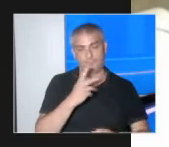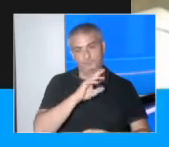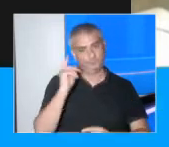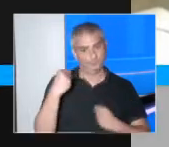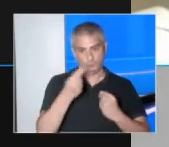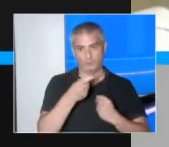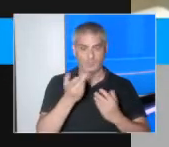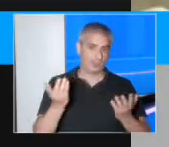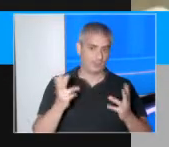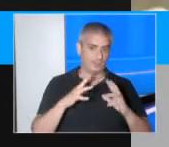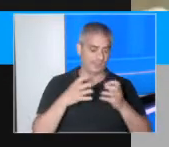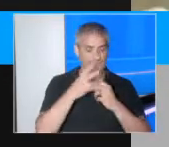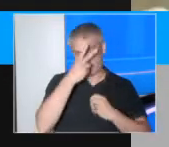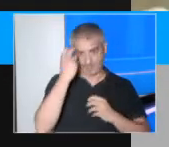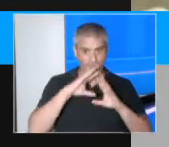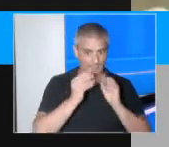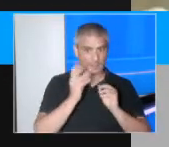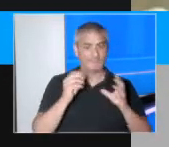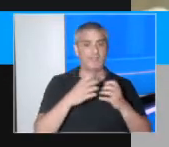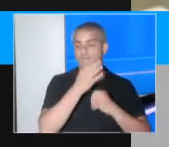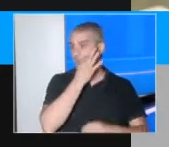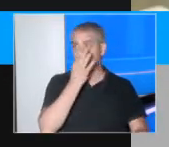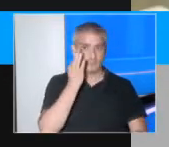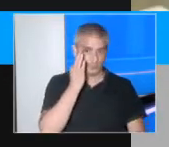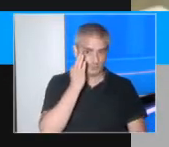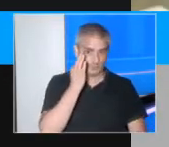שרוחש לו החברה הערבית בכלל והחברה הבדואית,